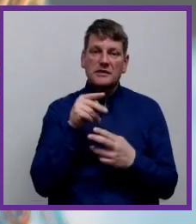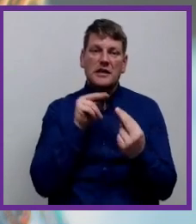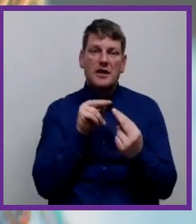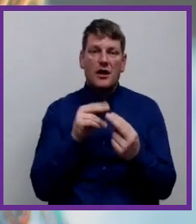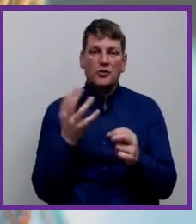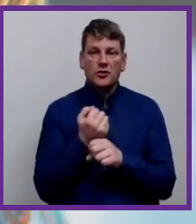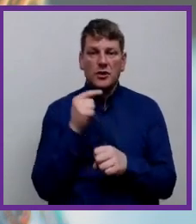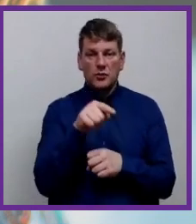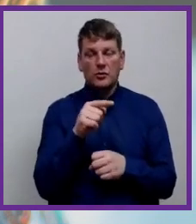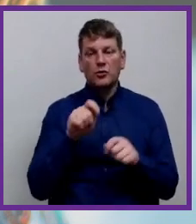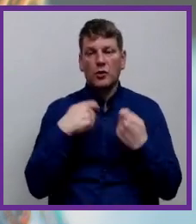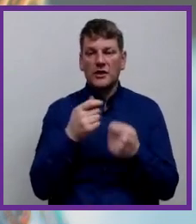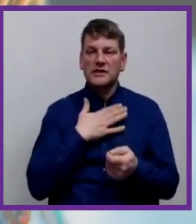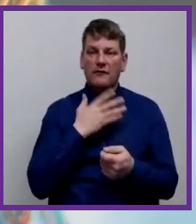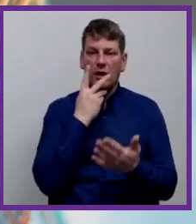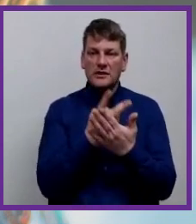savu redzējumu.